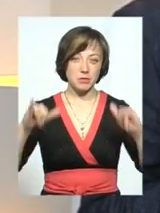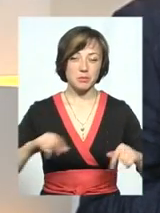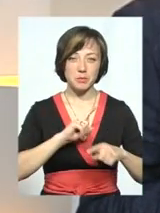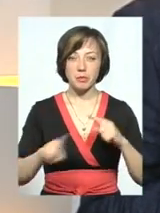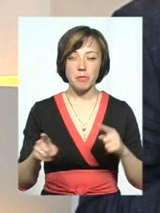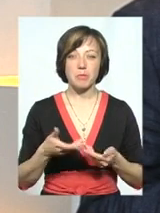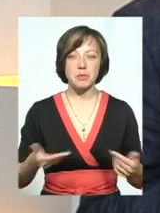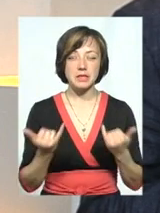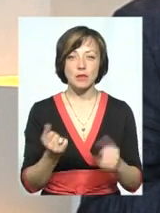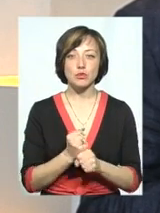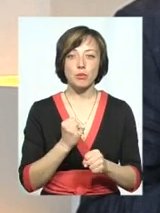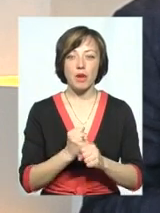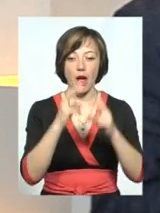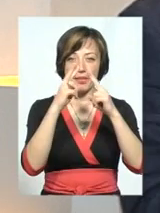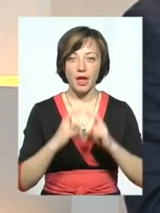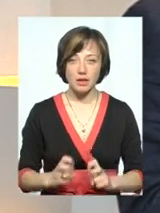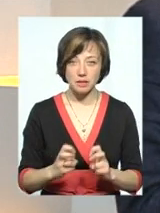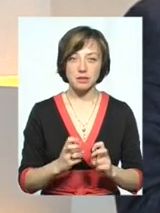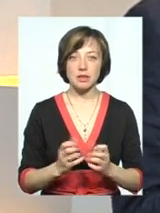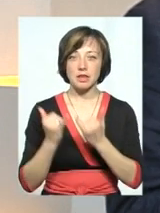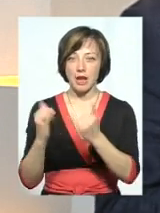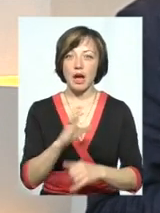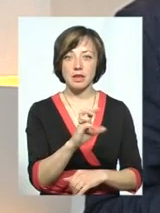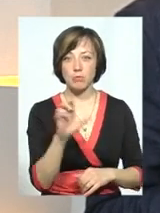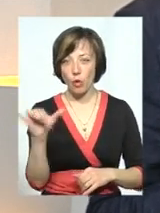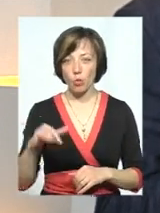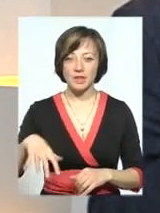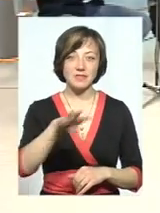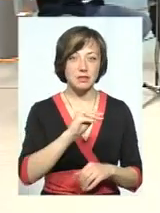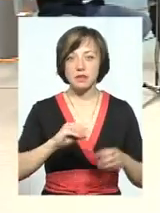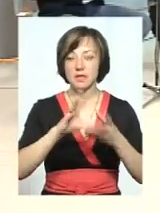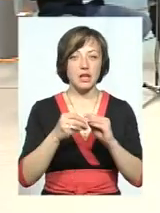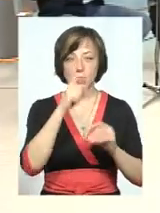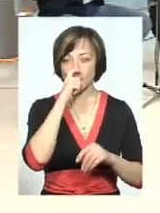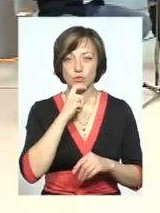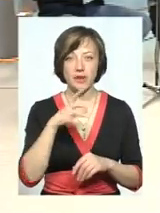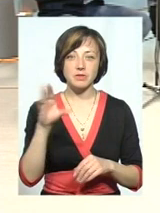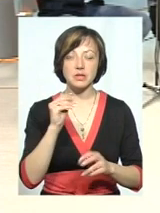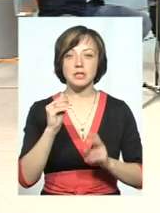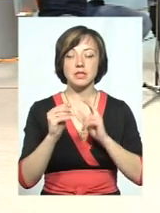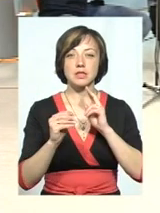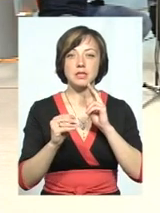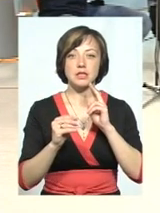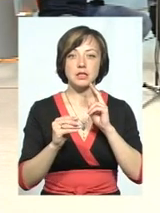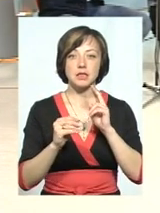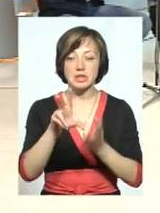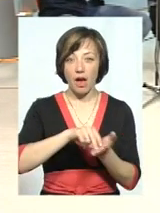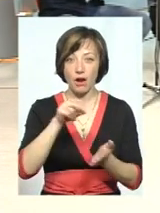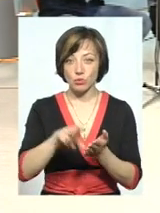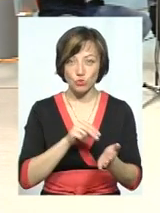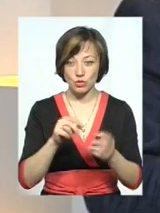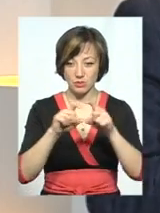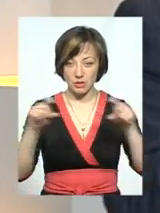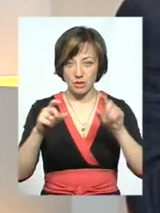ми зараз зробили аналітику як і для Служби безпеки України, так і для всіх інших, взагалі не зрозуміло, тому що всі скачуть VPN, тобто ми не